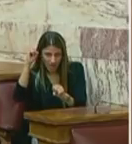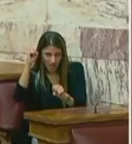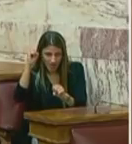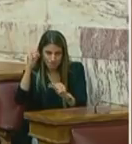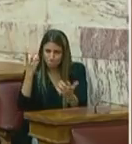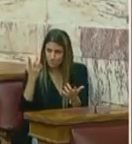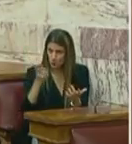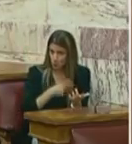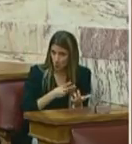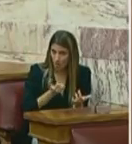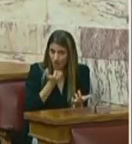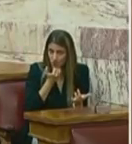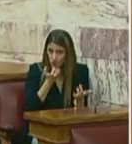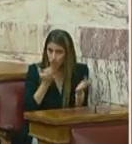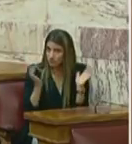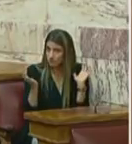απρέπεια?